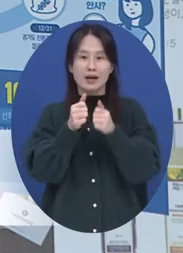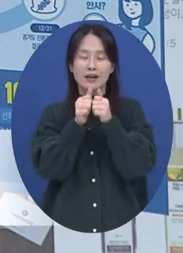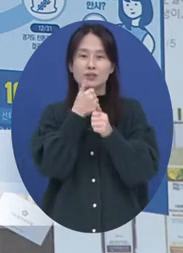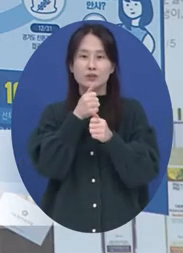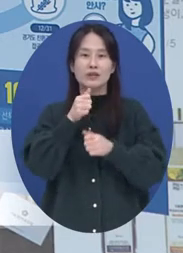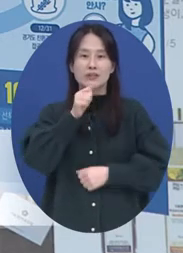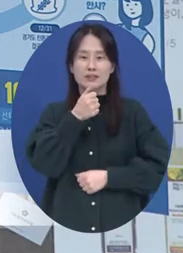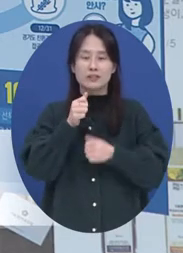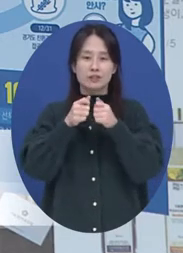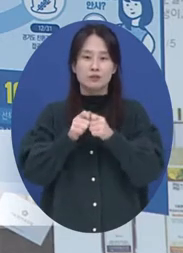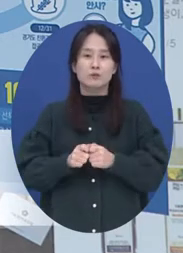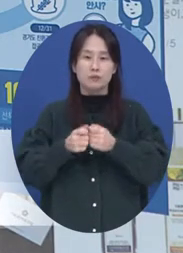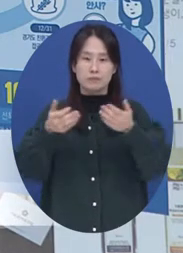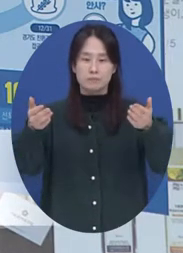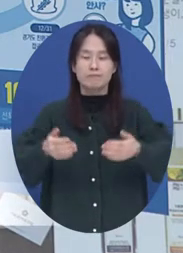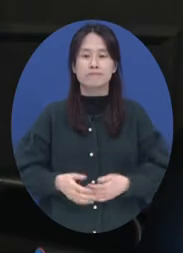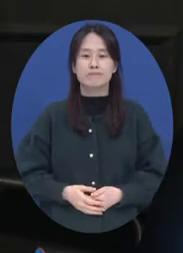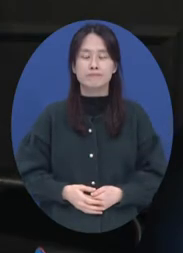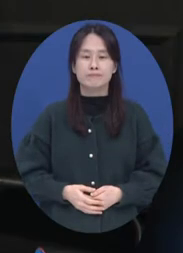기자가 현장 취재했습니다